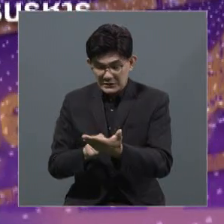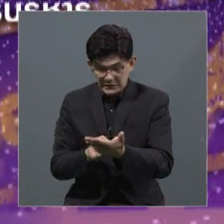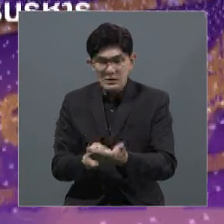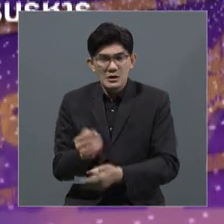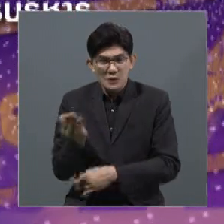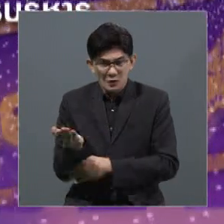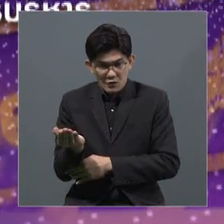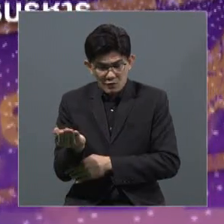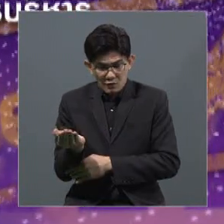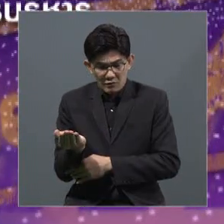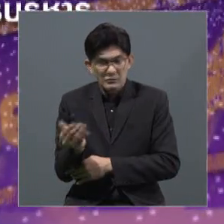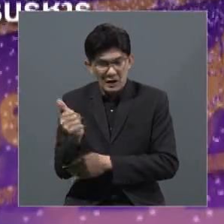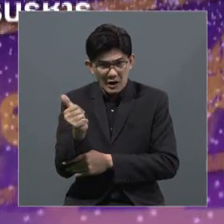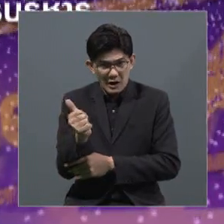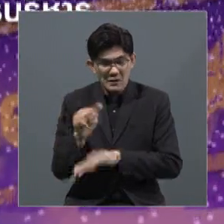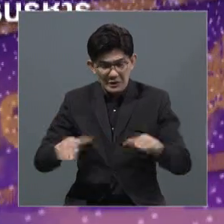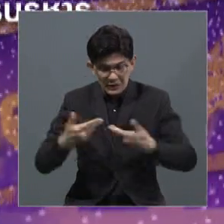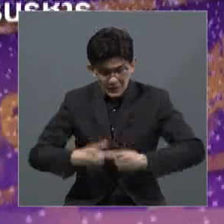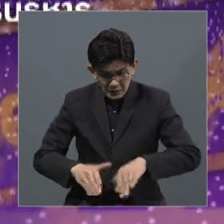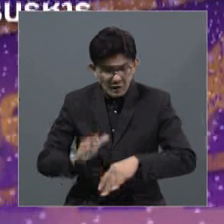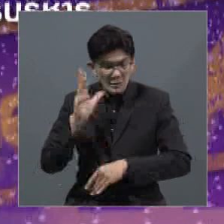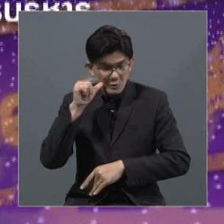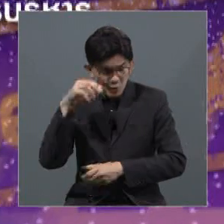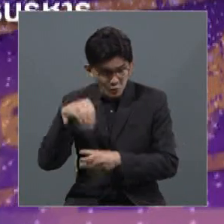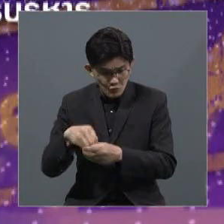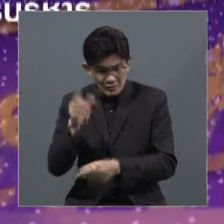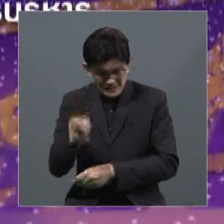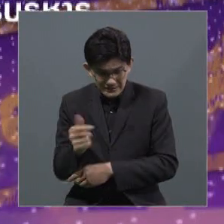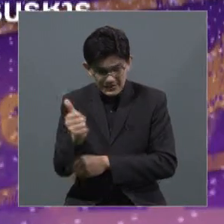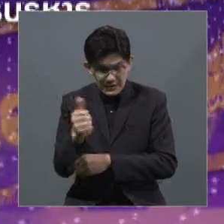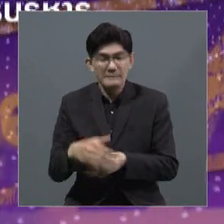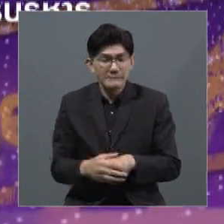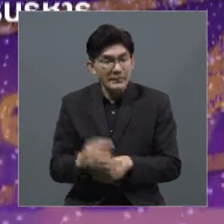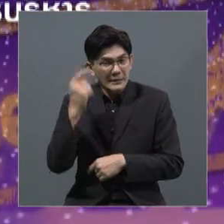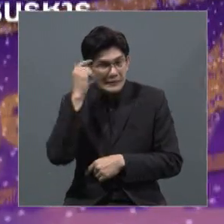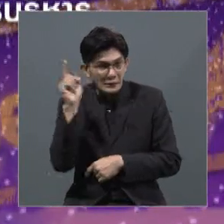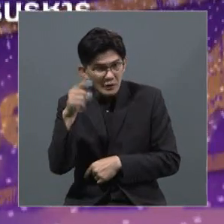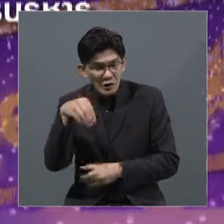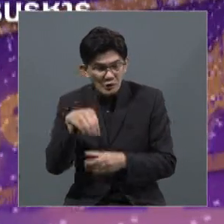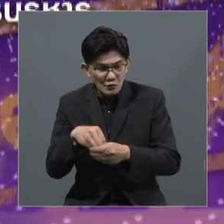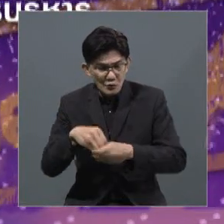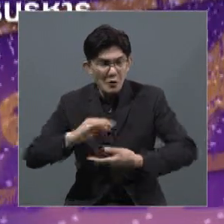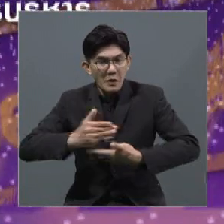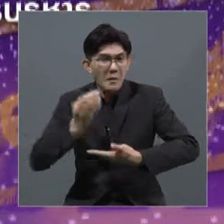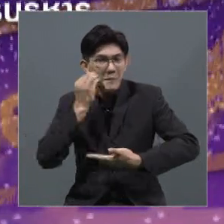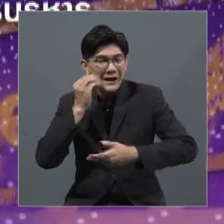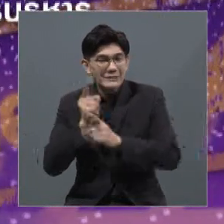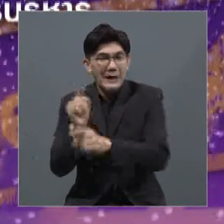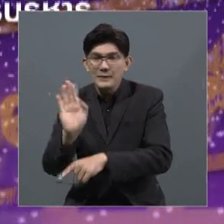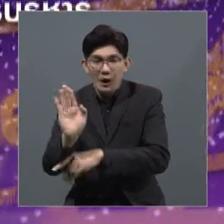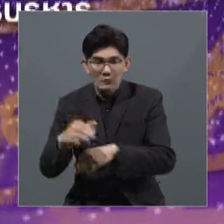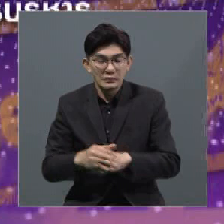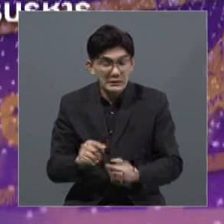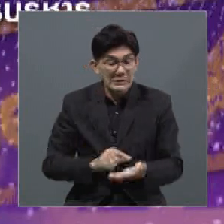ในพื้นที่ที่เด็กแรกเกิดและผู้ปกครองอาศัยอยู่จริงไม่จำเป็นต้องเป็นที่อยู่ตามทะเบียนบ้านค่ะไป